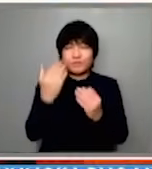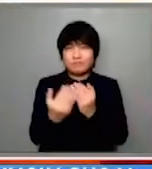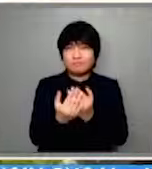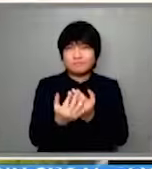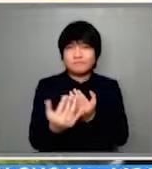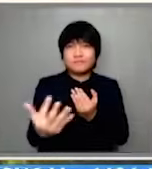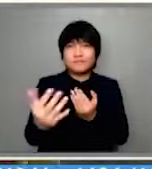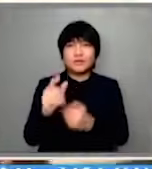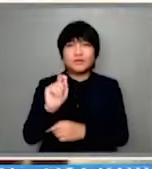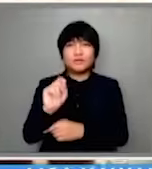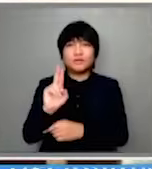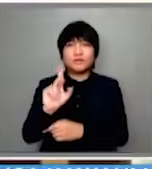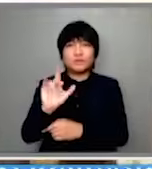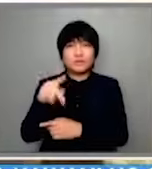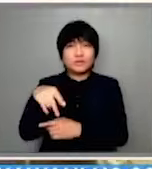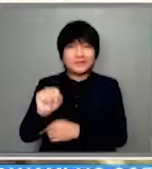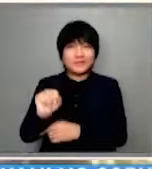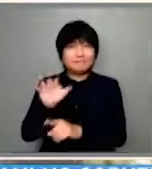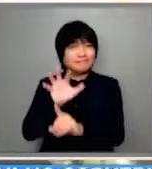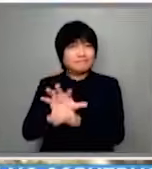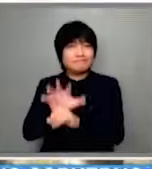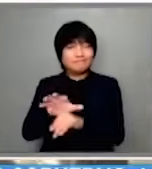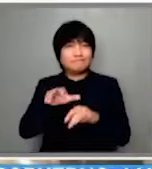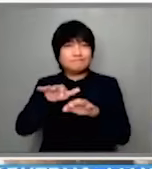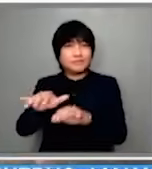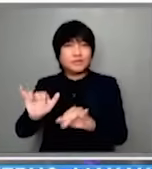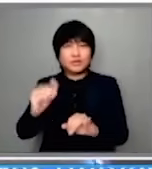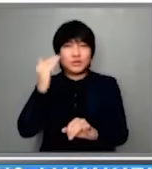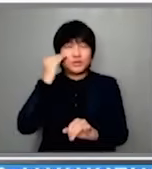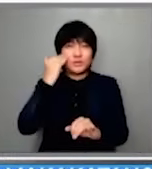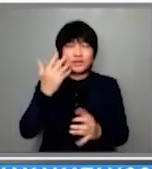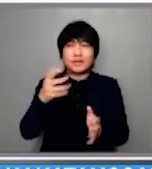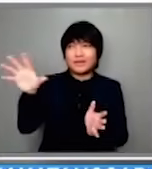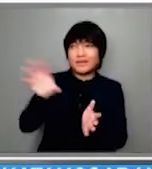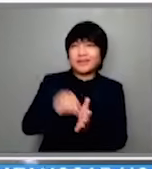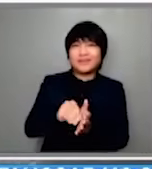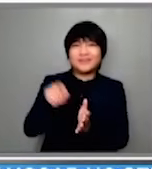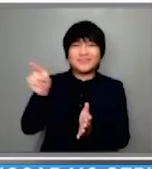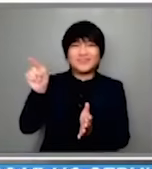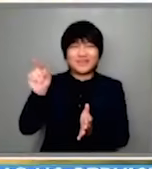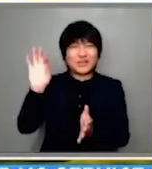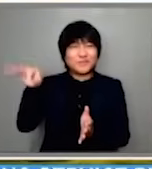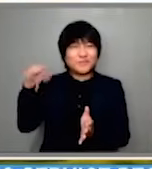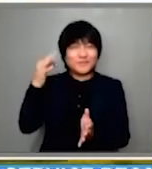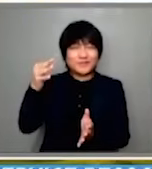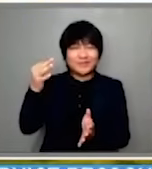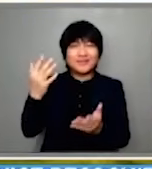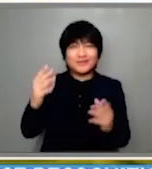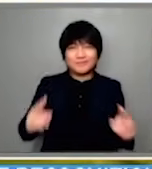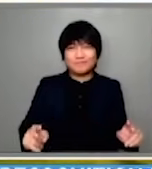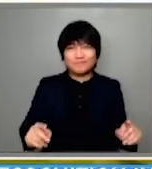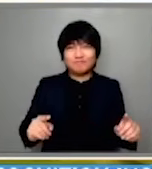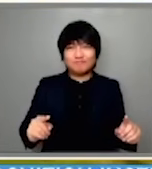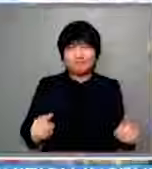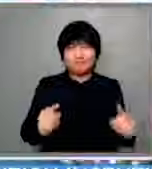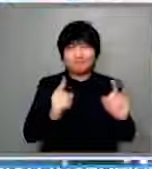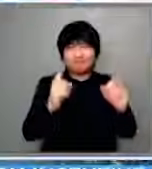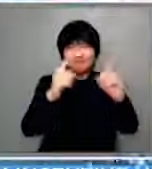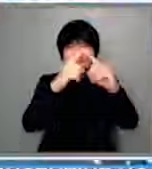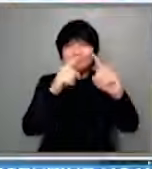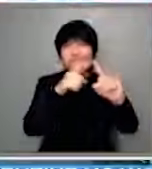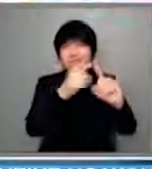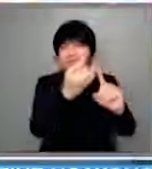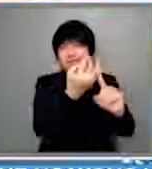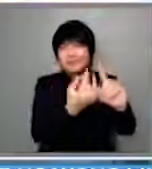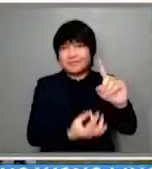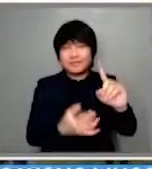Garden. Sentro rin ang atraksyon ng replika ng sikat na Eiffel Tower na tadtad ng mga ilaw. Bongga rin ang mga Christmas display sa ilang pasyalan